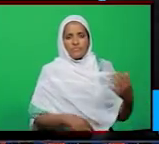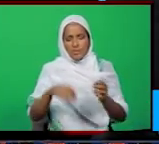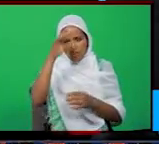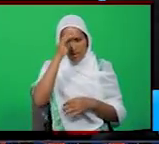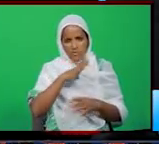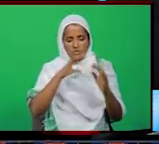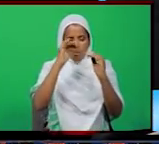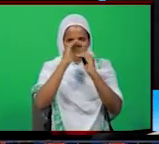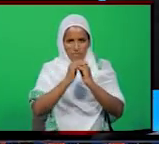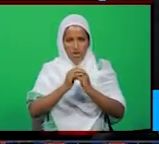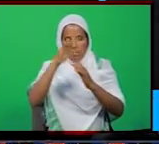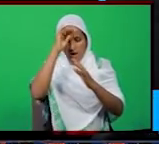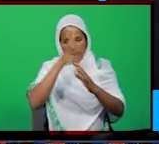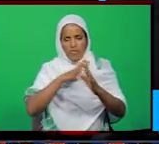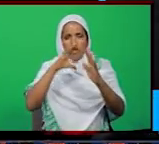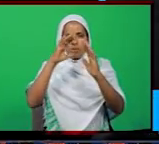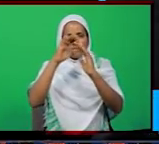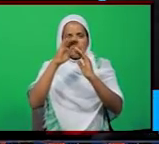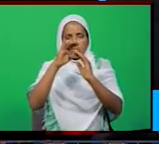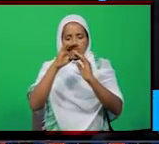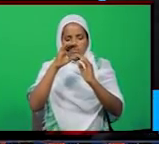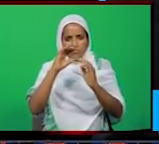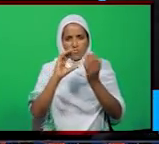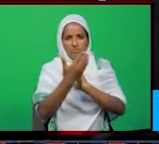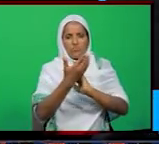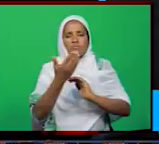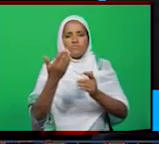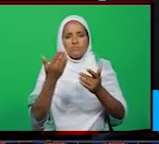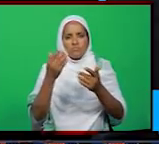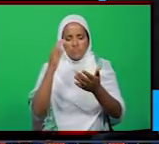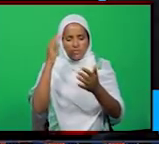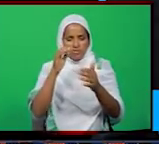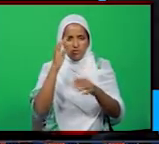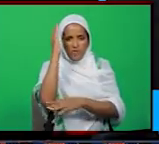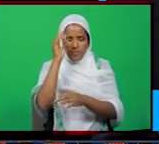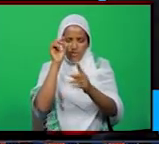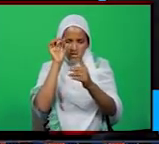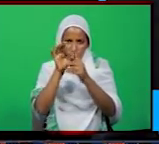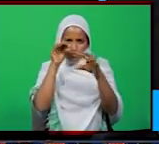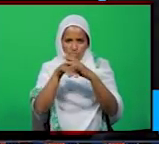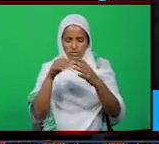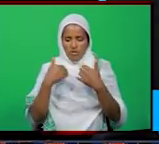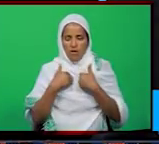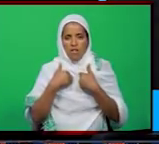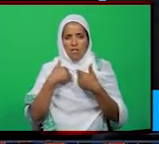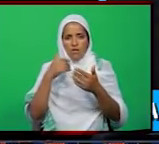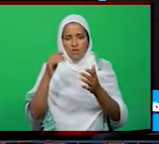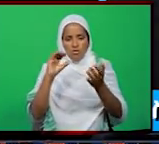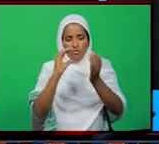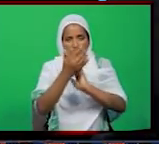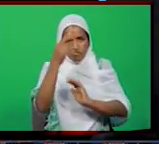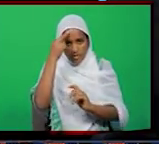ሰው አምላክ ሰው እንዲሆን አስቀድሞ በእግዚአብሔር እቅድ ውስጥ ያለ ስለሆነ